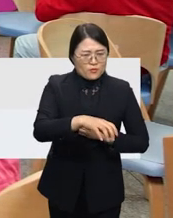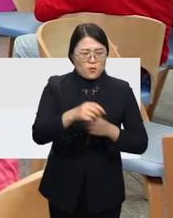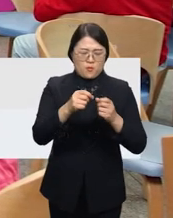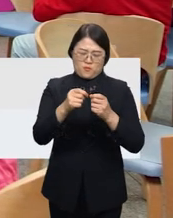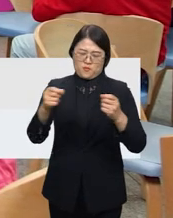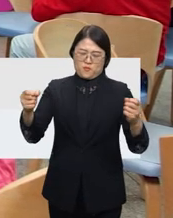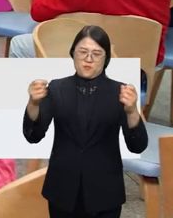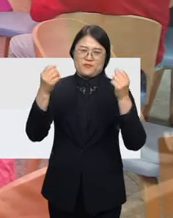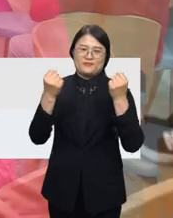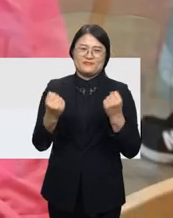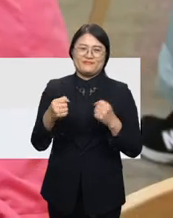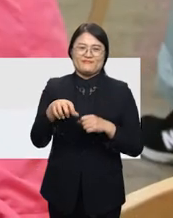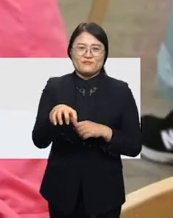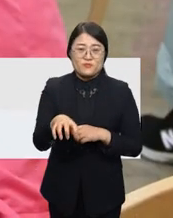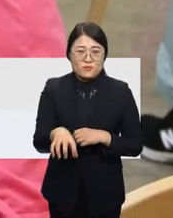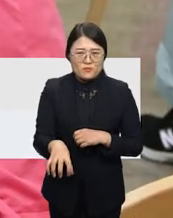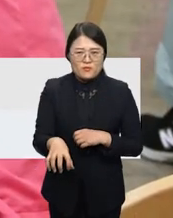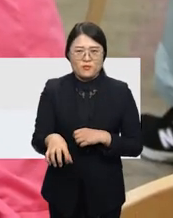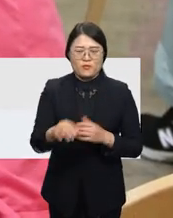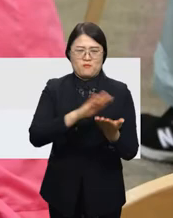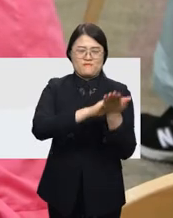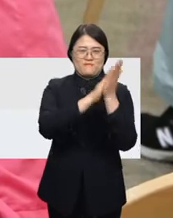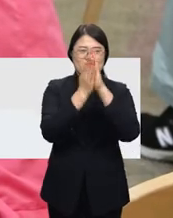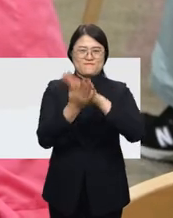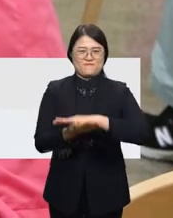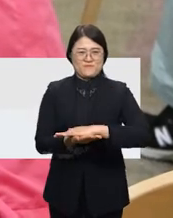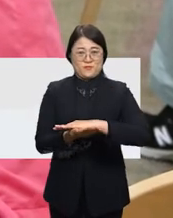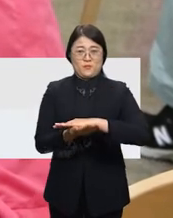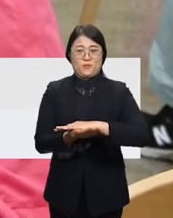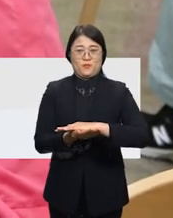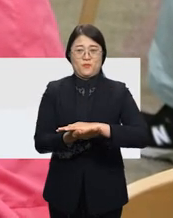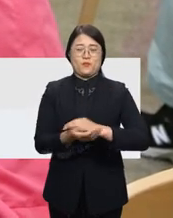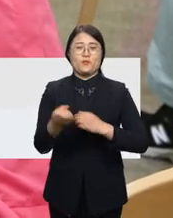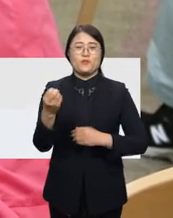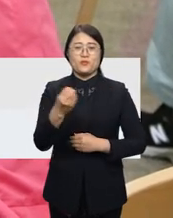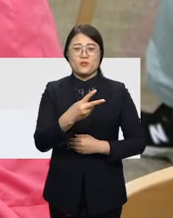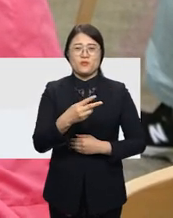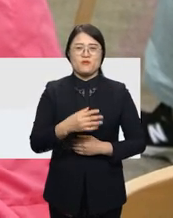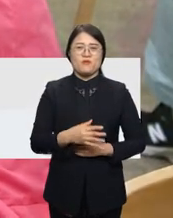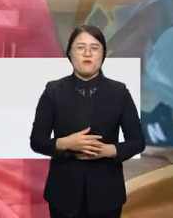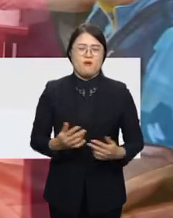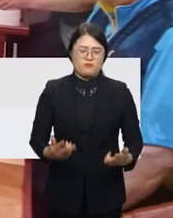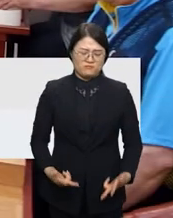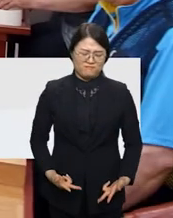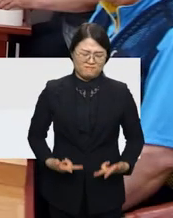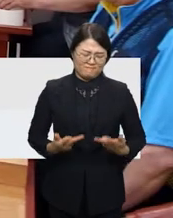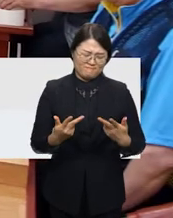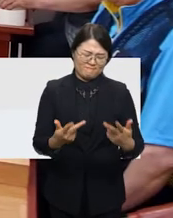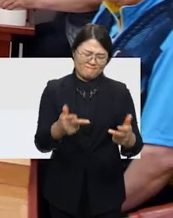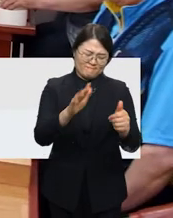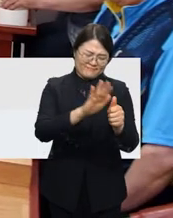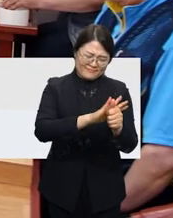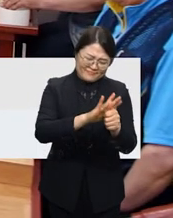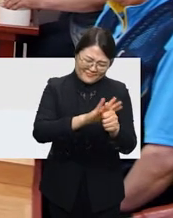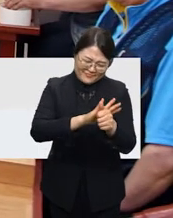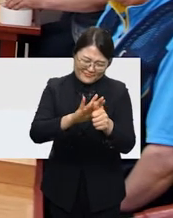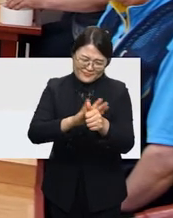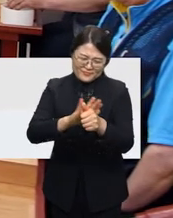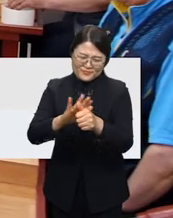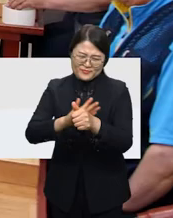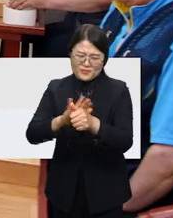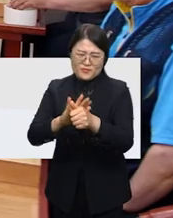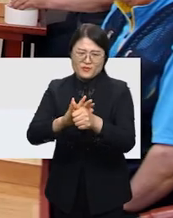싶은 경로당으로 탈바꿈하고 또 우리가 무한 봉사를 해서 우리 회장님들이